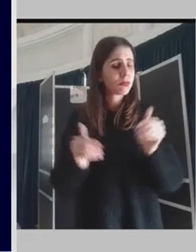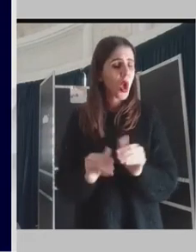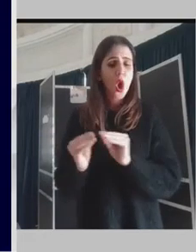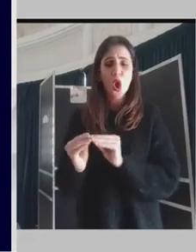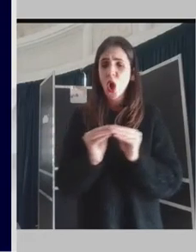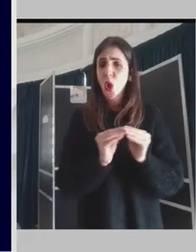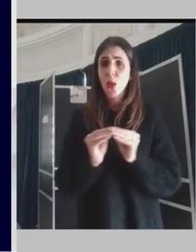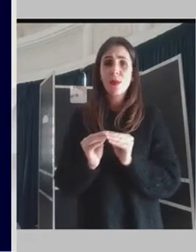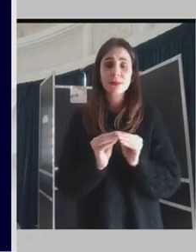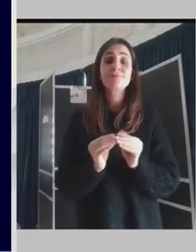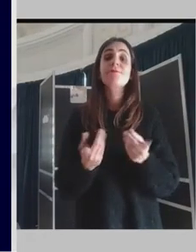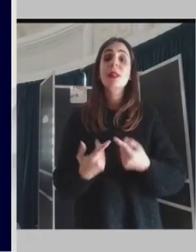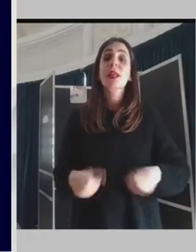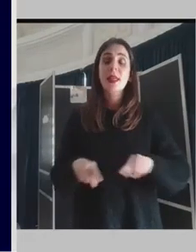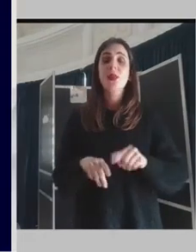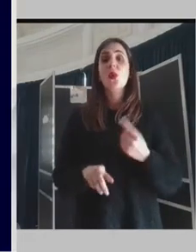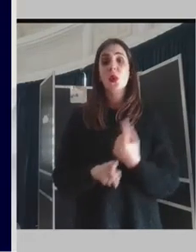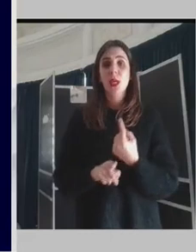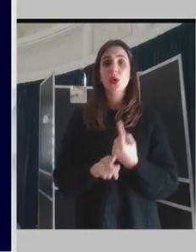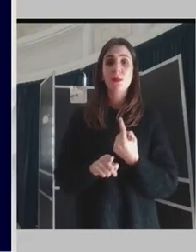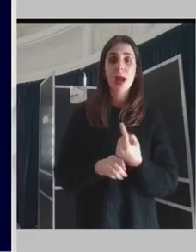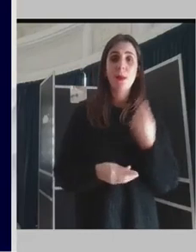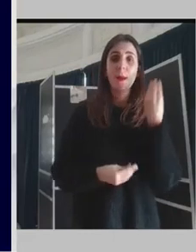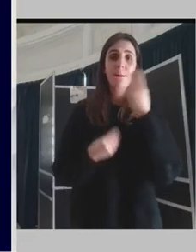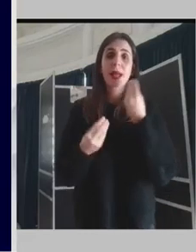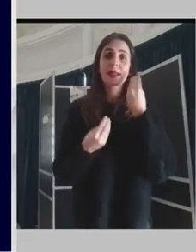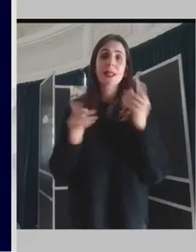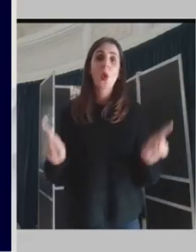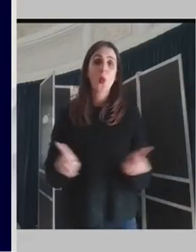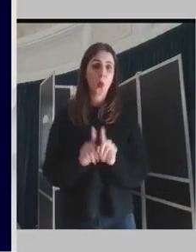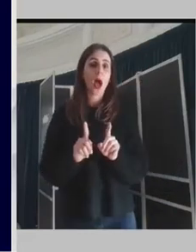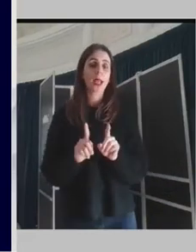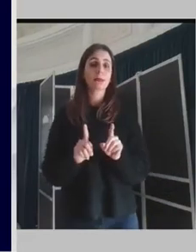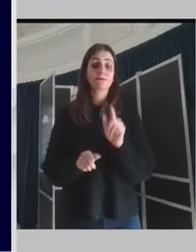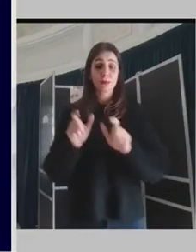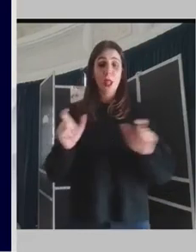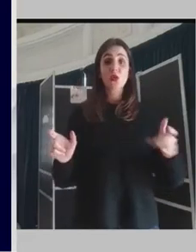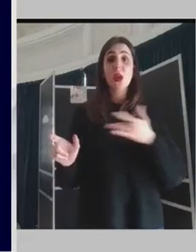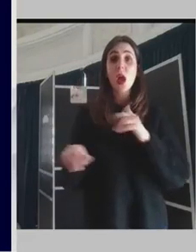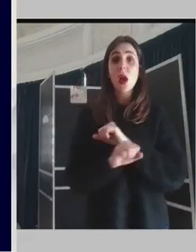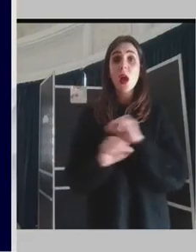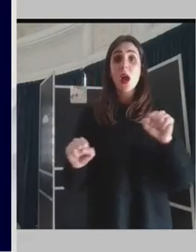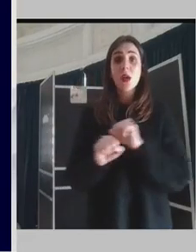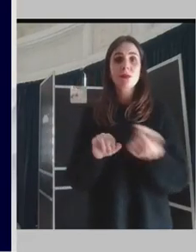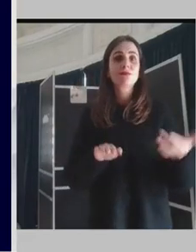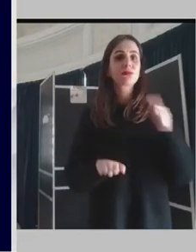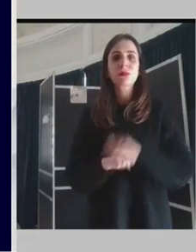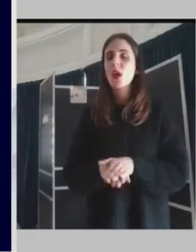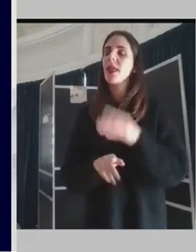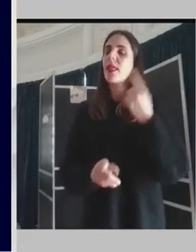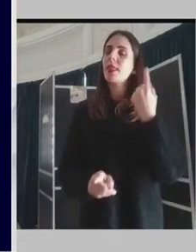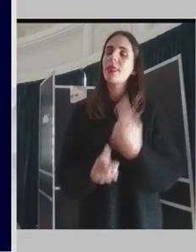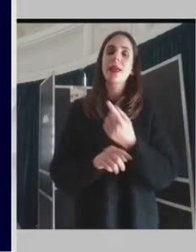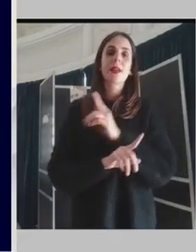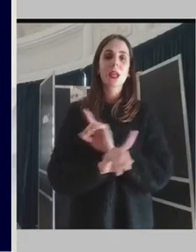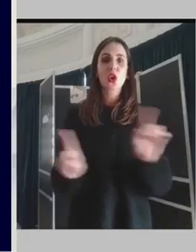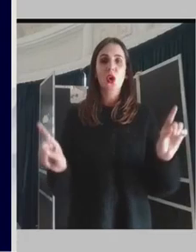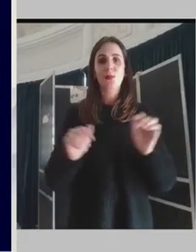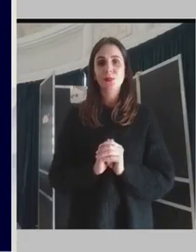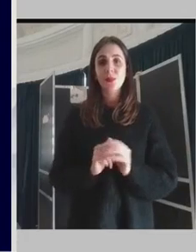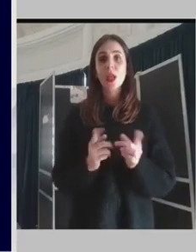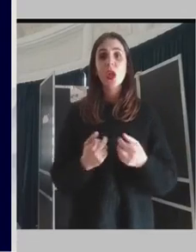noi non possiamo considerare inevitabili queste morti, dobbiamo vedere